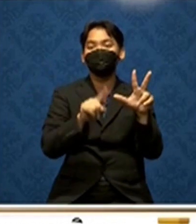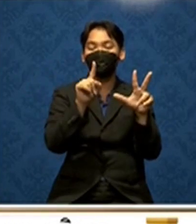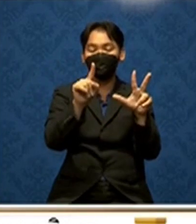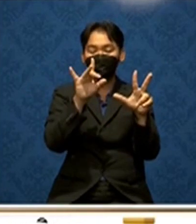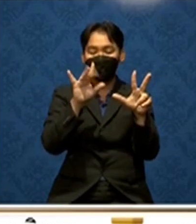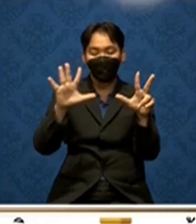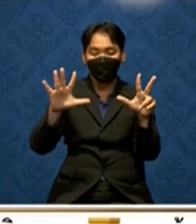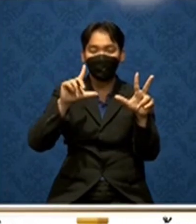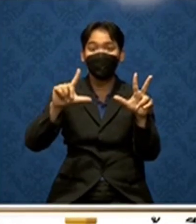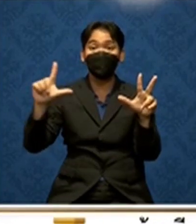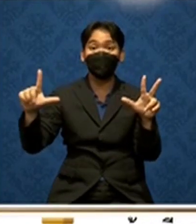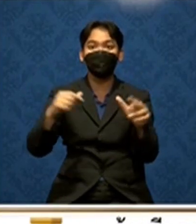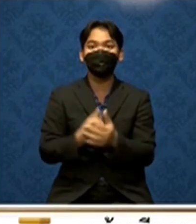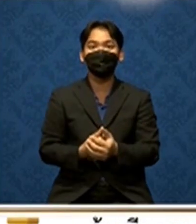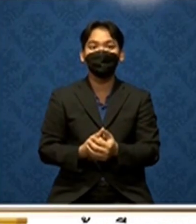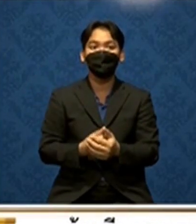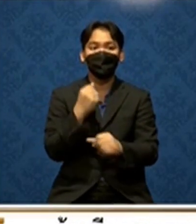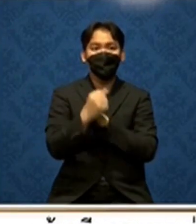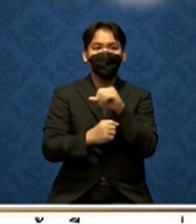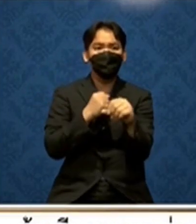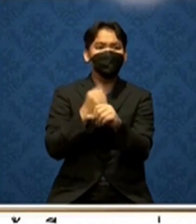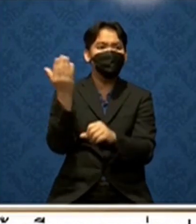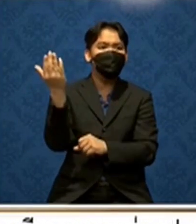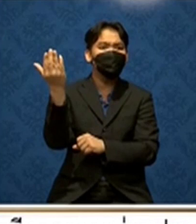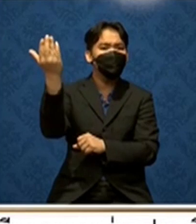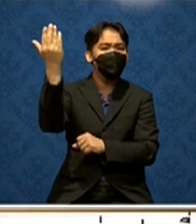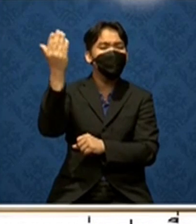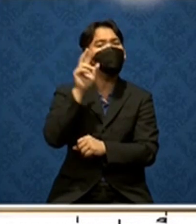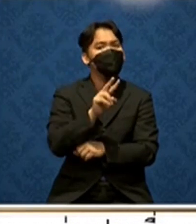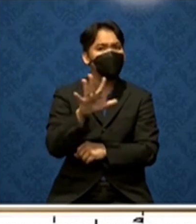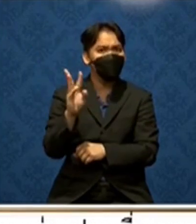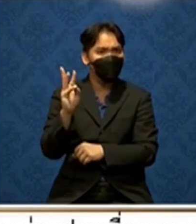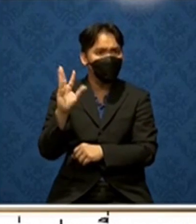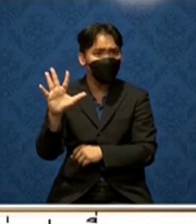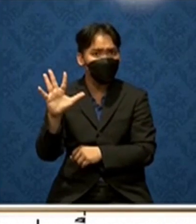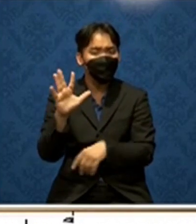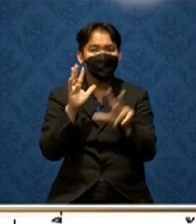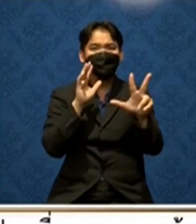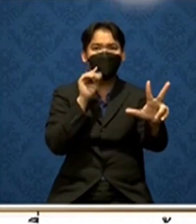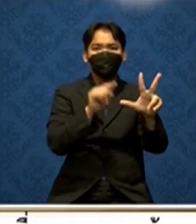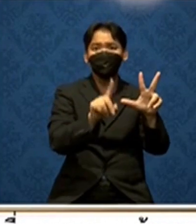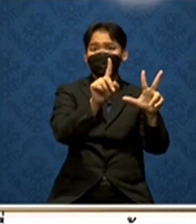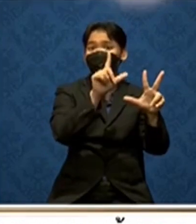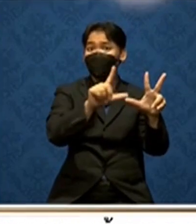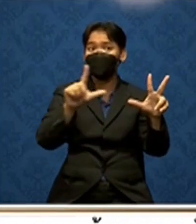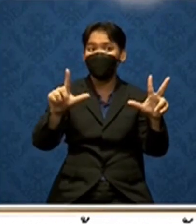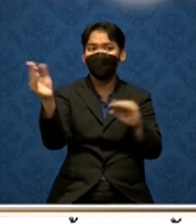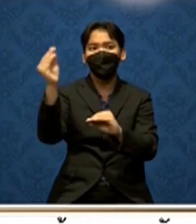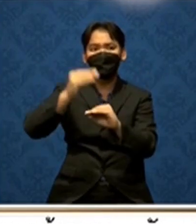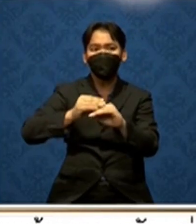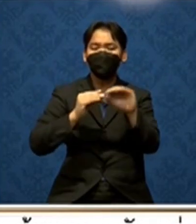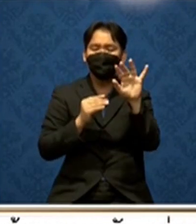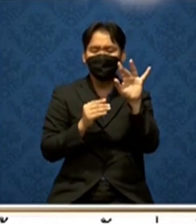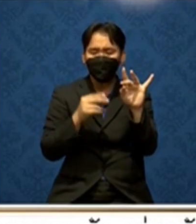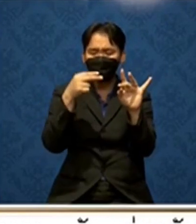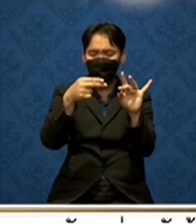านบาทเมื่อเทียบกับปีพุทธศักราช2565 3.1 ล้านล้านบาทหรือเพิ่มขึ้น 85,000 ล้าน